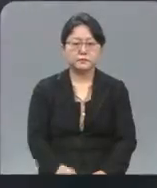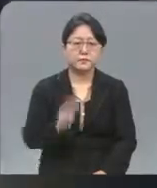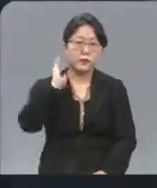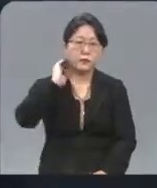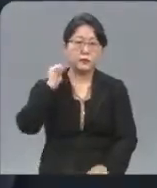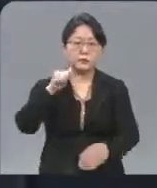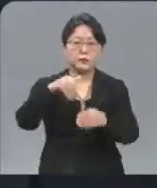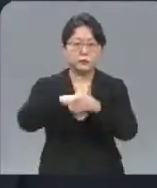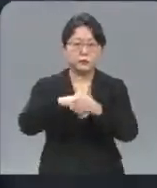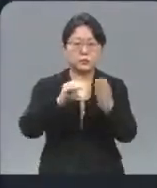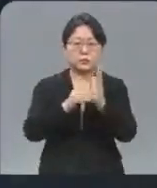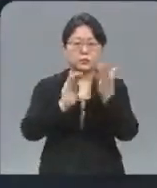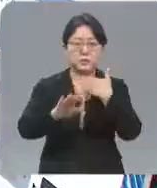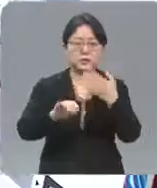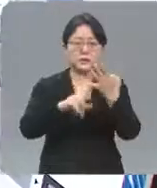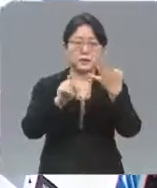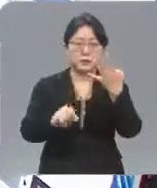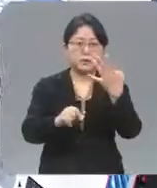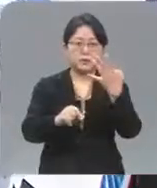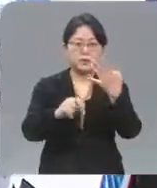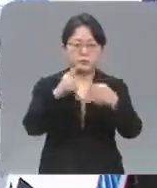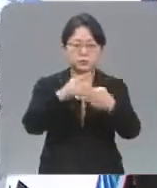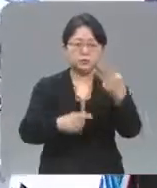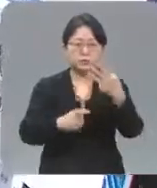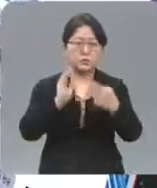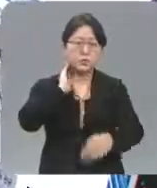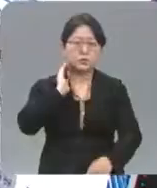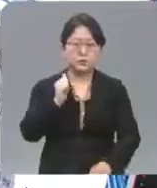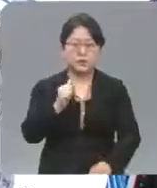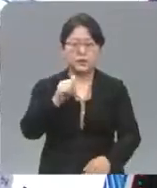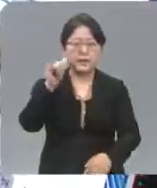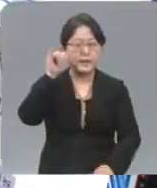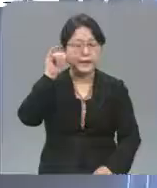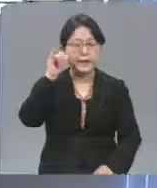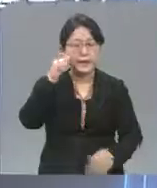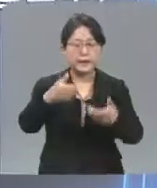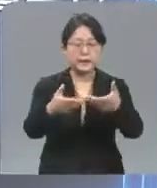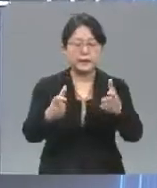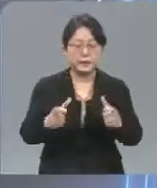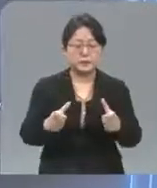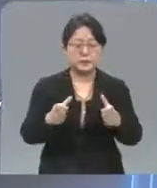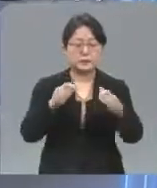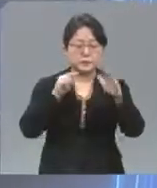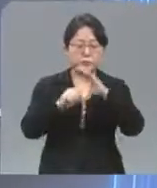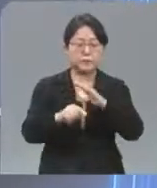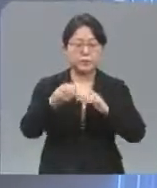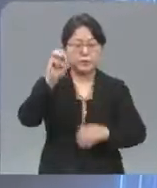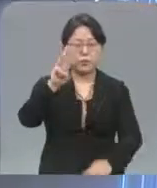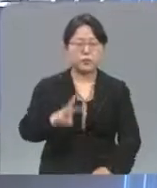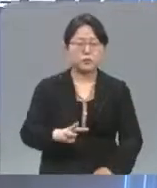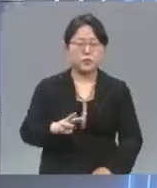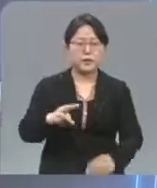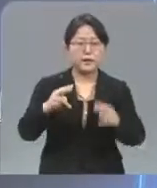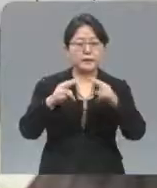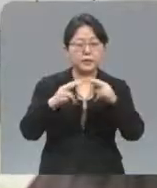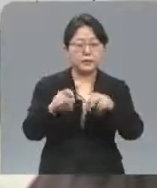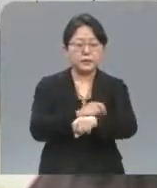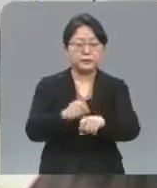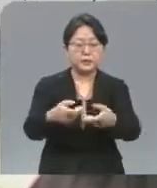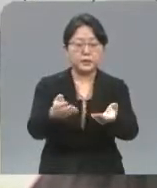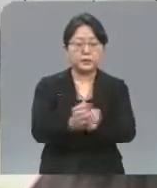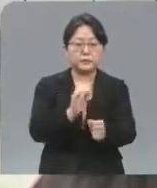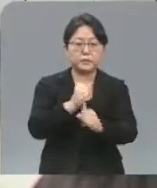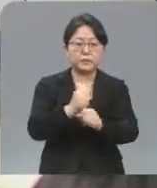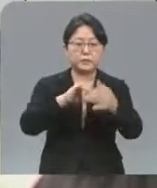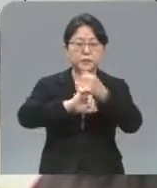대선이 끝난 뒤인 지난 4월 윤석열 대통령은 AI 집적단지를 찾아 광주를 한국의 실리콘밸리로